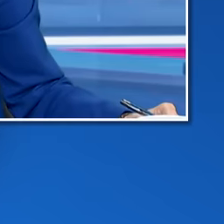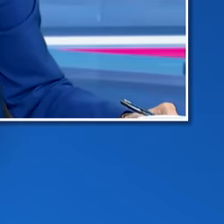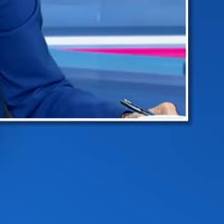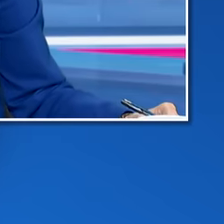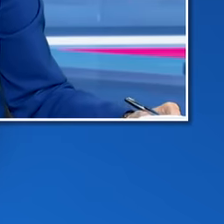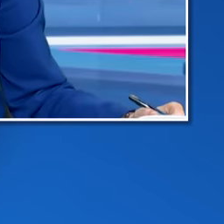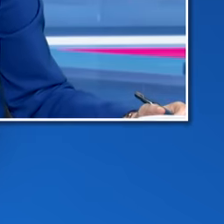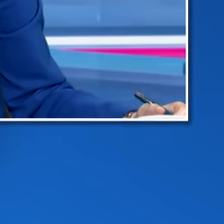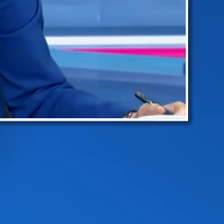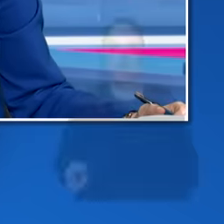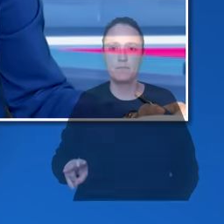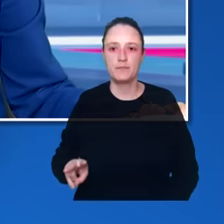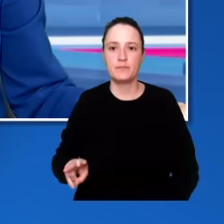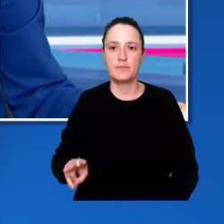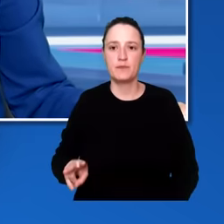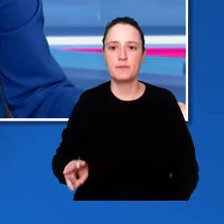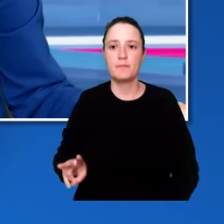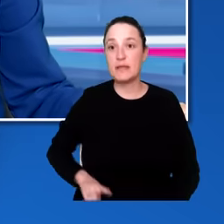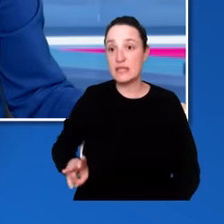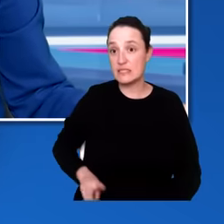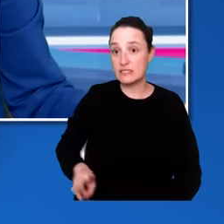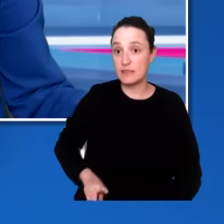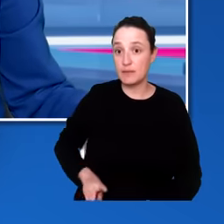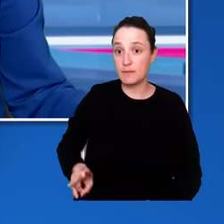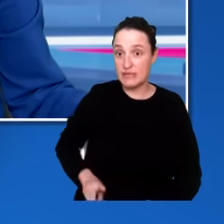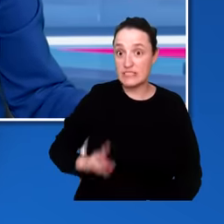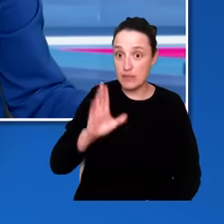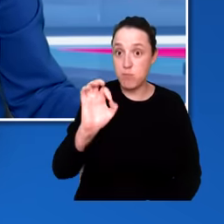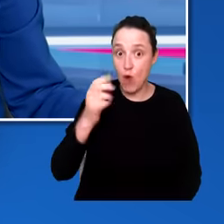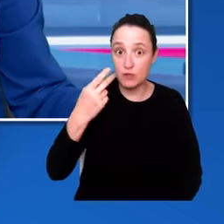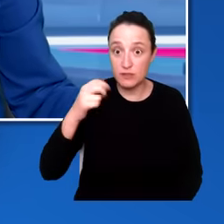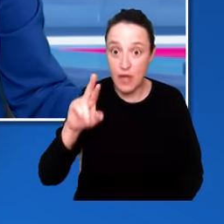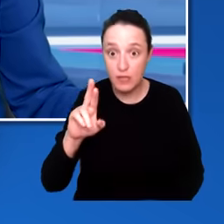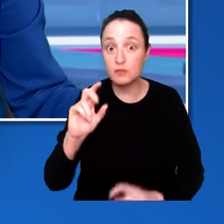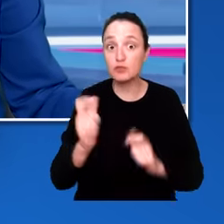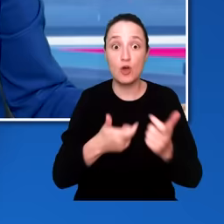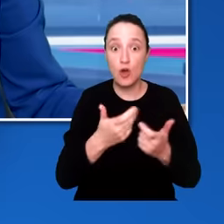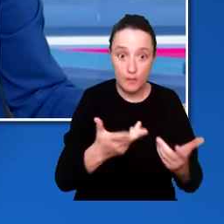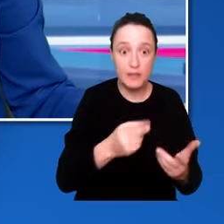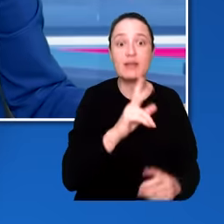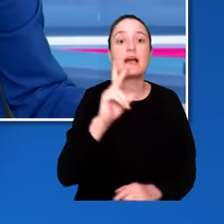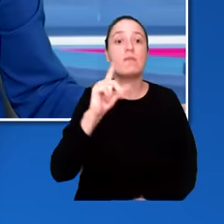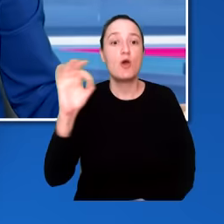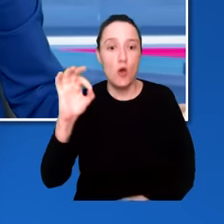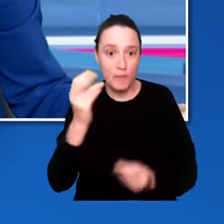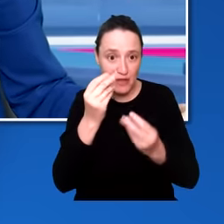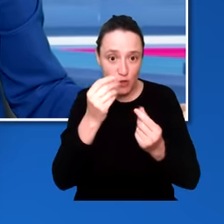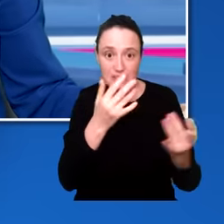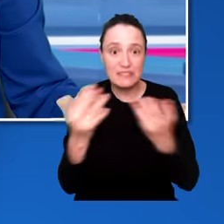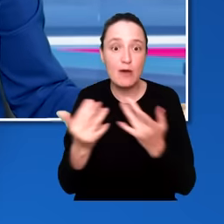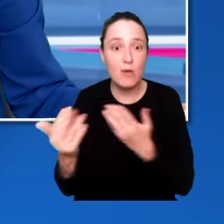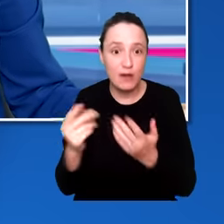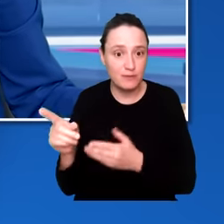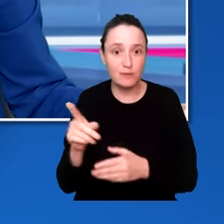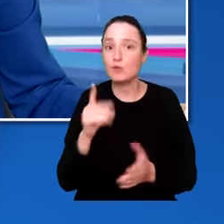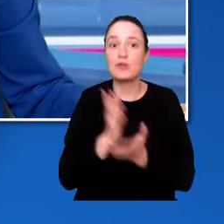Przepraszam, szanowni państwo, leży kilka zamówionych ekspertyz konstytucjonalistów, z których wynika, że